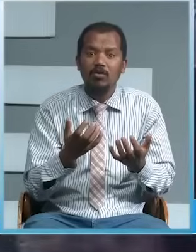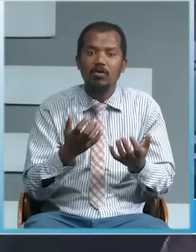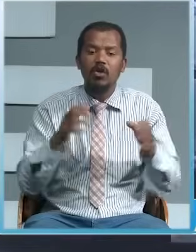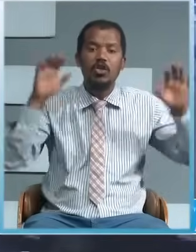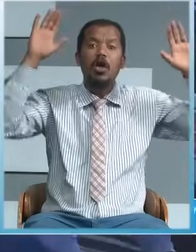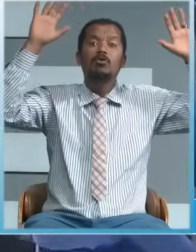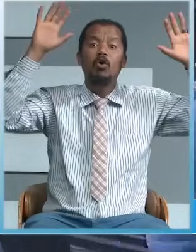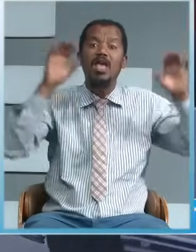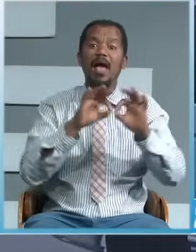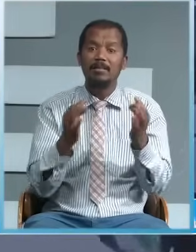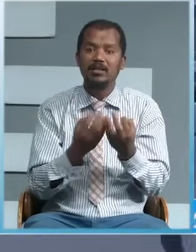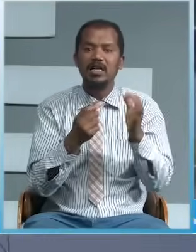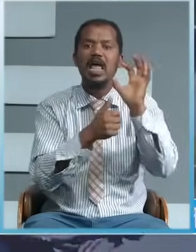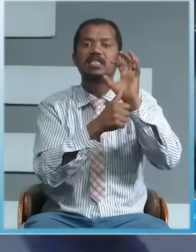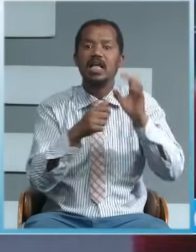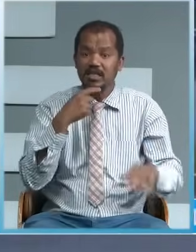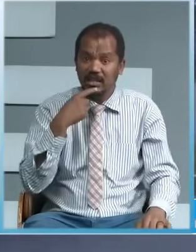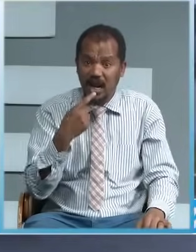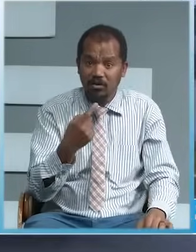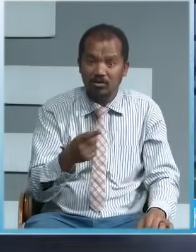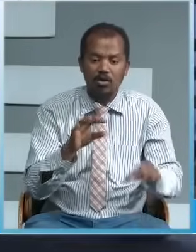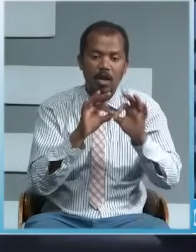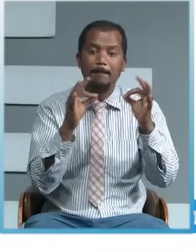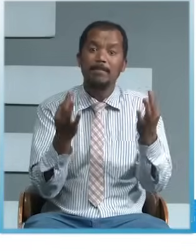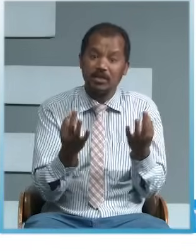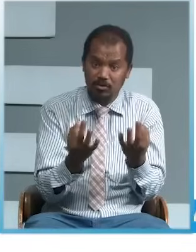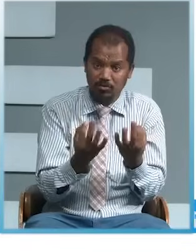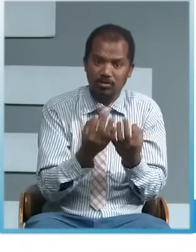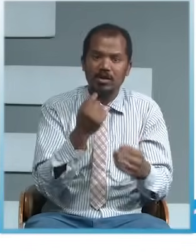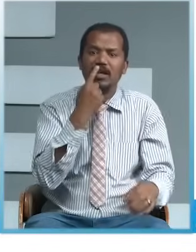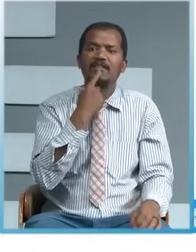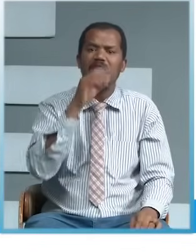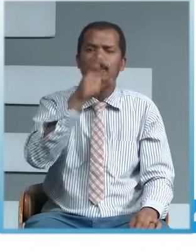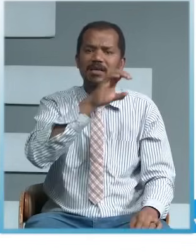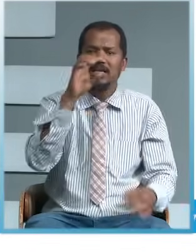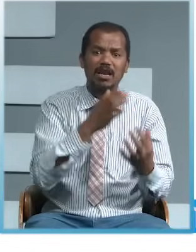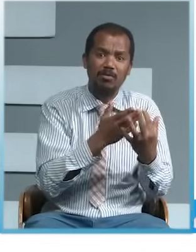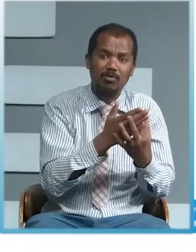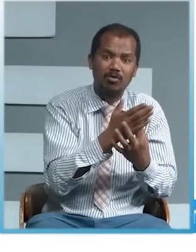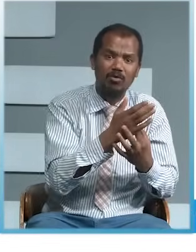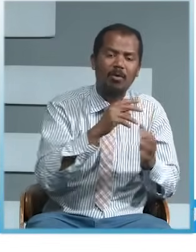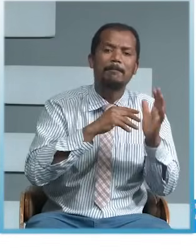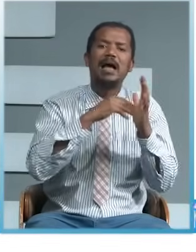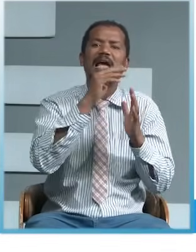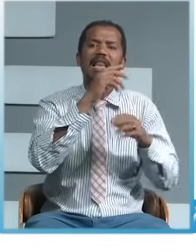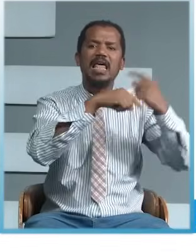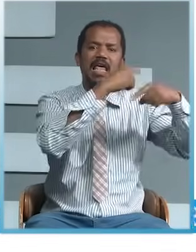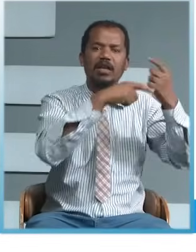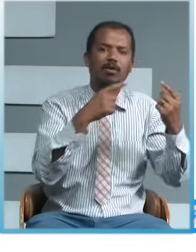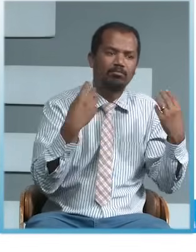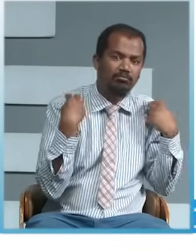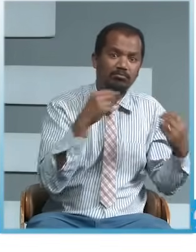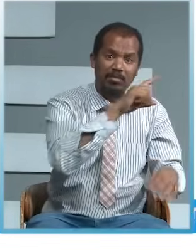يا مركونيا بيتسابو جلا إسات اندا تناغروت بيتسابو تشاكو بك اي مسكلا ما كان ينت بمك اليج مرهيدو